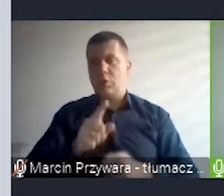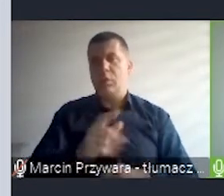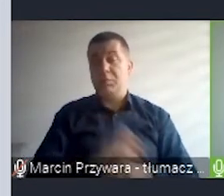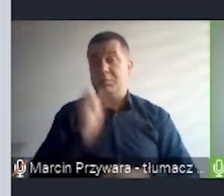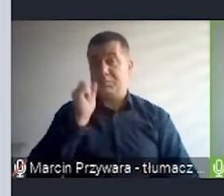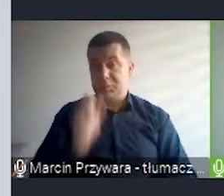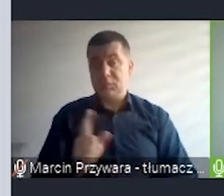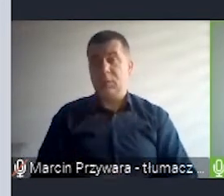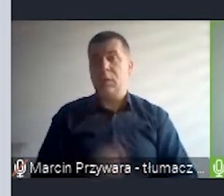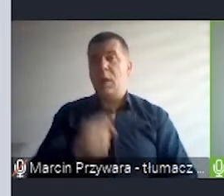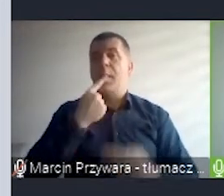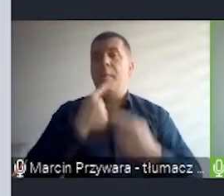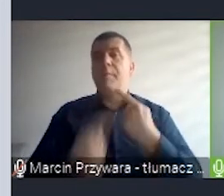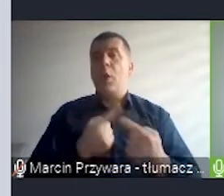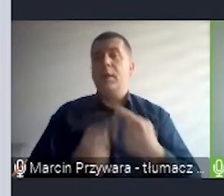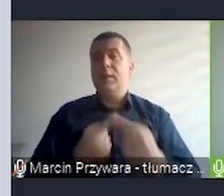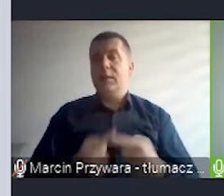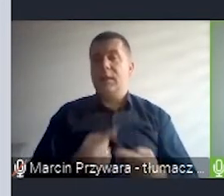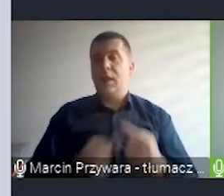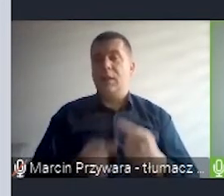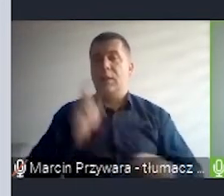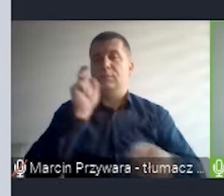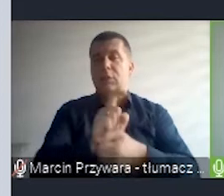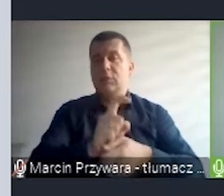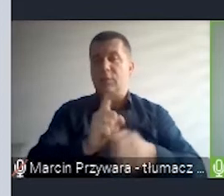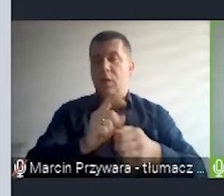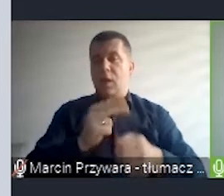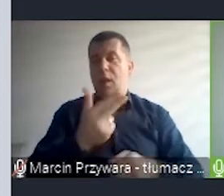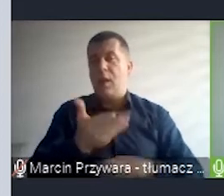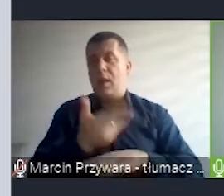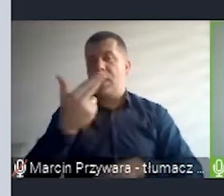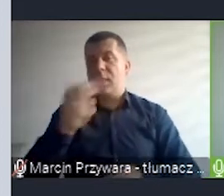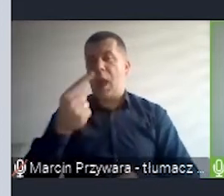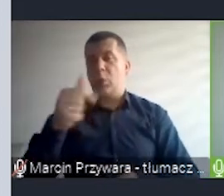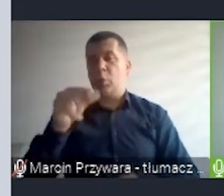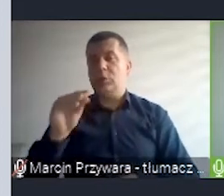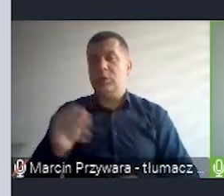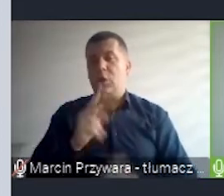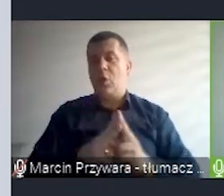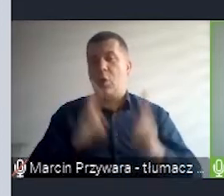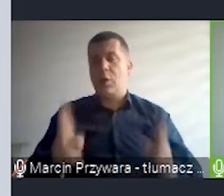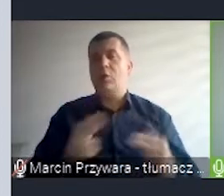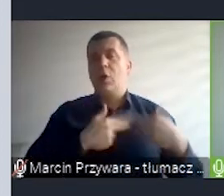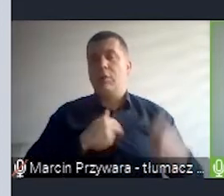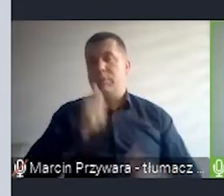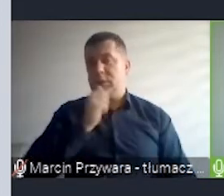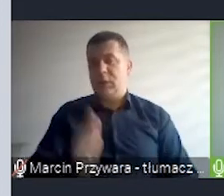przejaw polityki przeciwko nadużyciom, którą określa Komisja